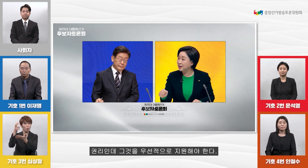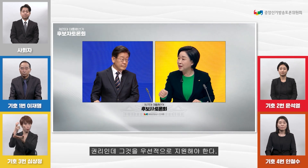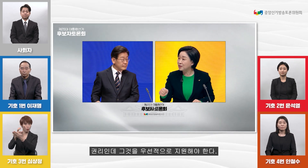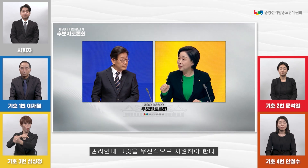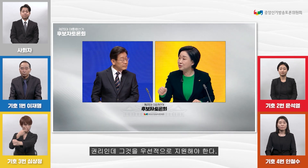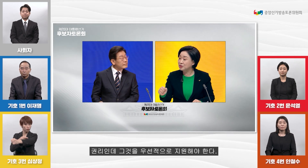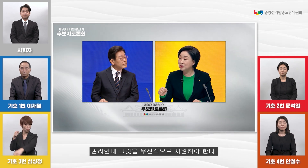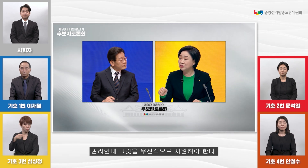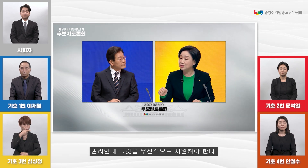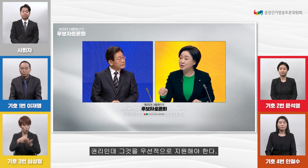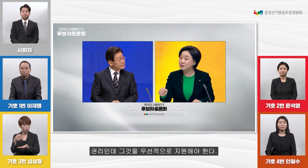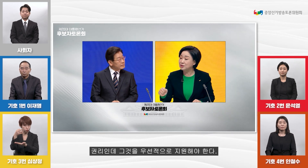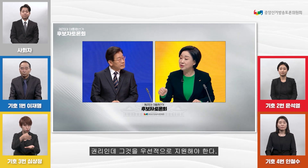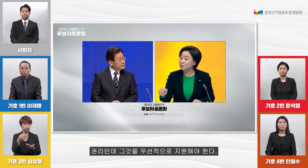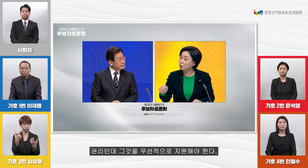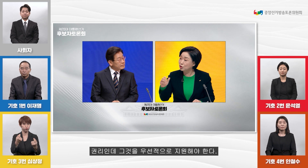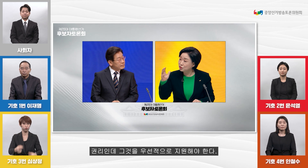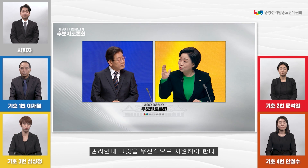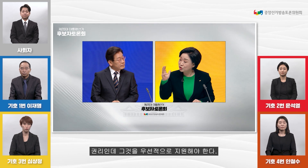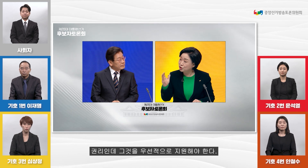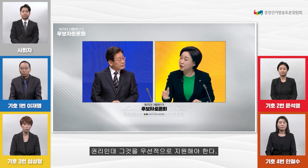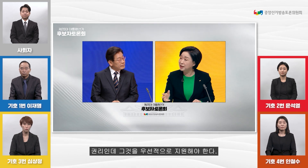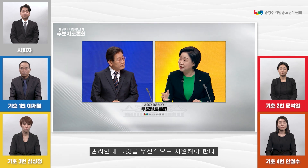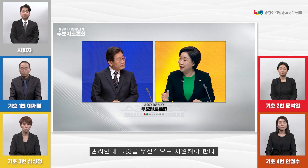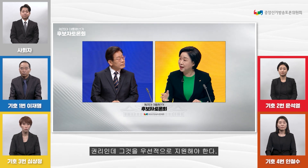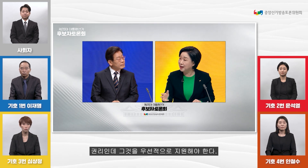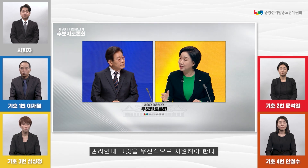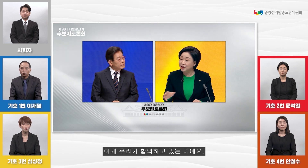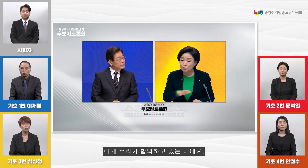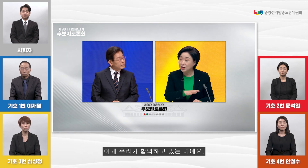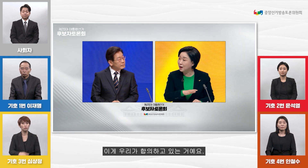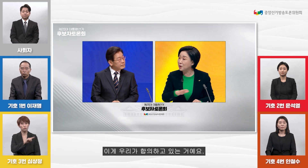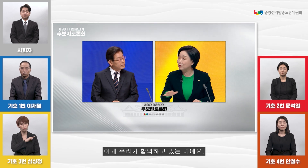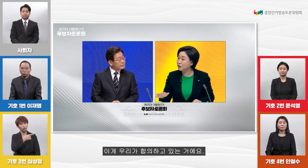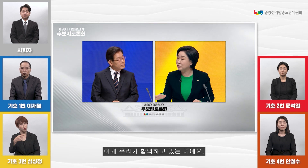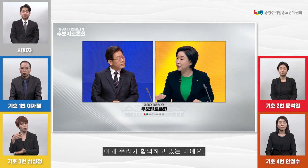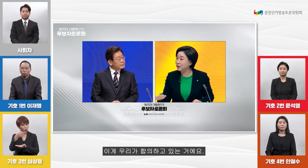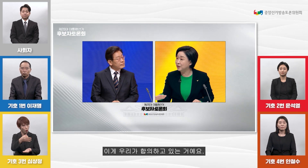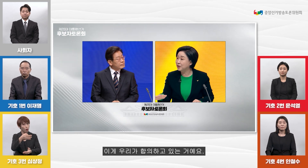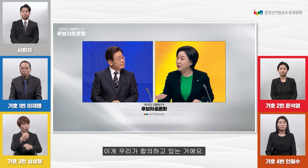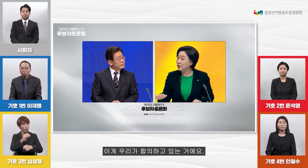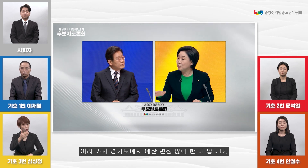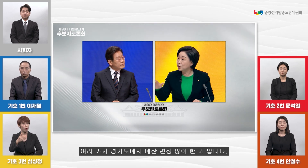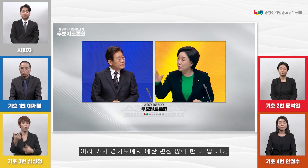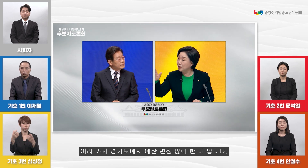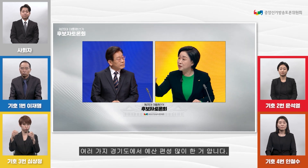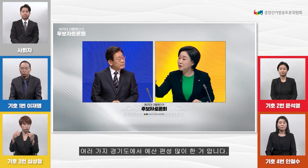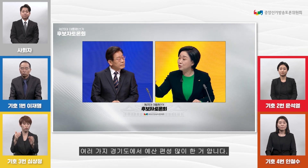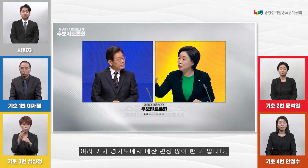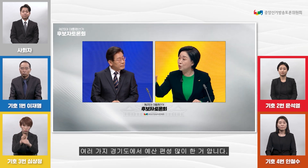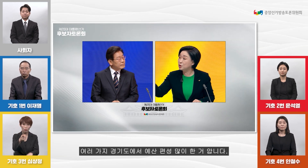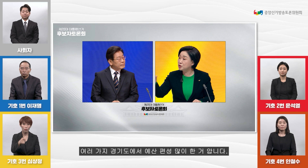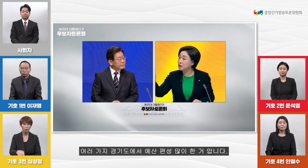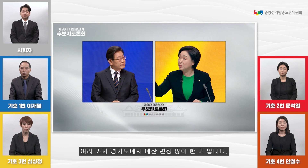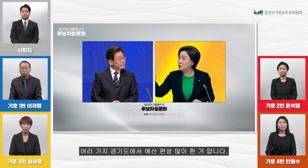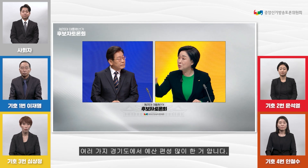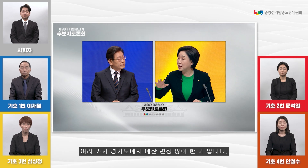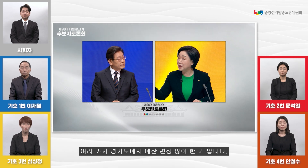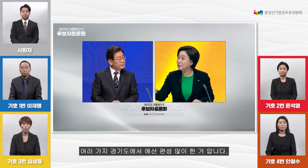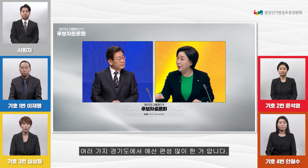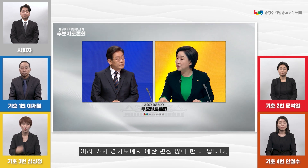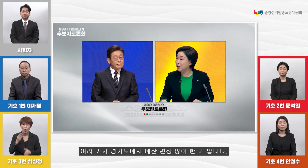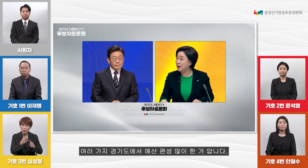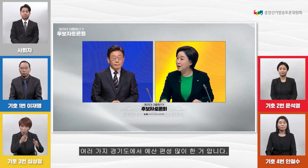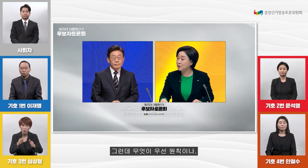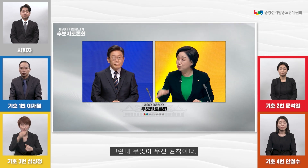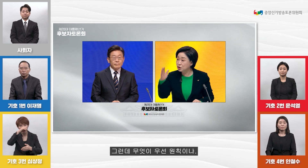권리인데 그것을 그 우선적으로 지원해야 된다. 이게 우리가 합의하고 있는 거예요. 뭐 여러 가지 그 경기도에서 예산 편성 많이